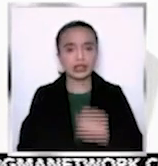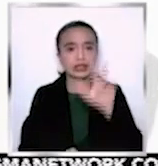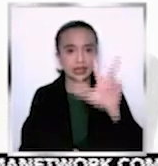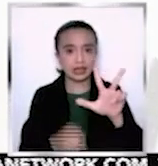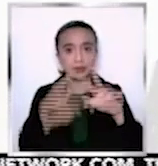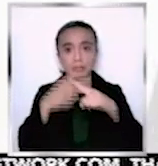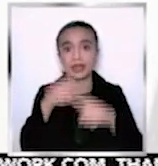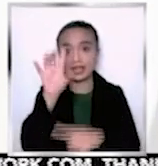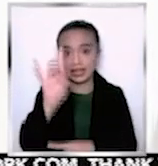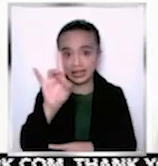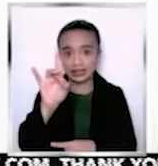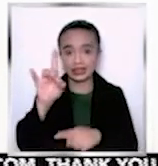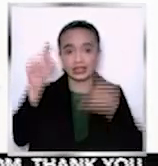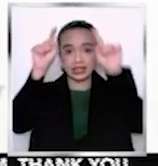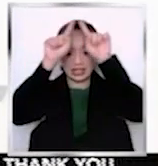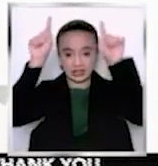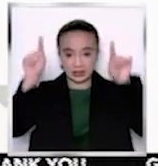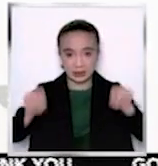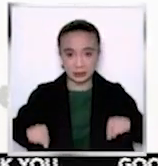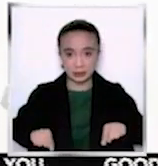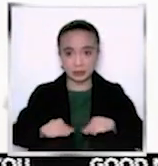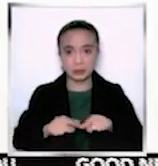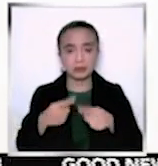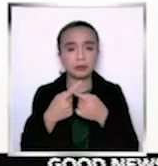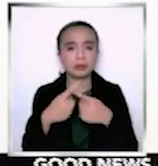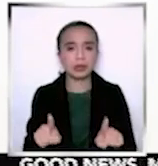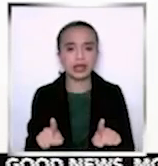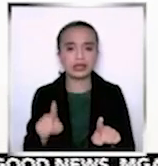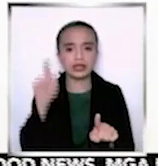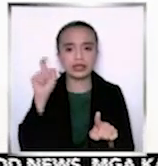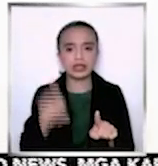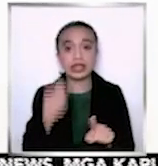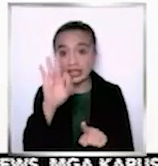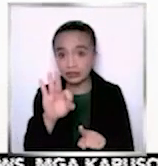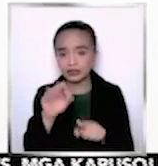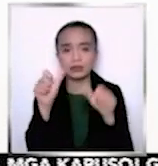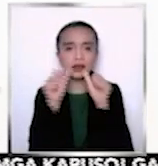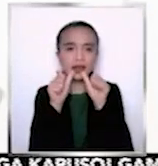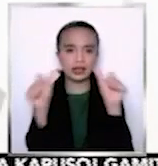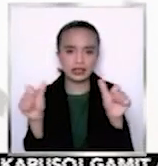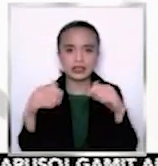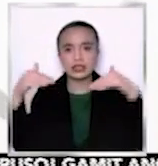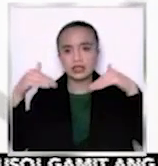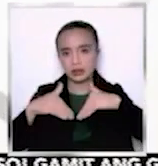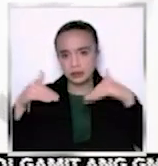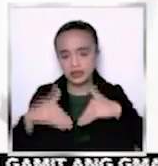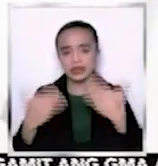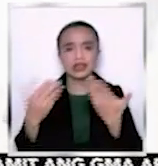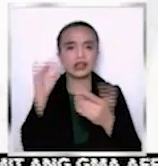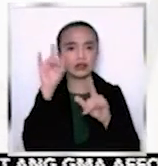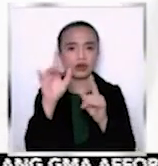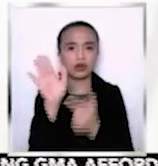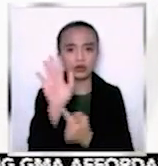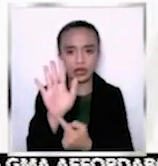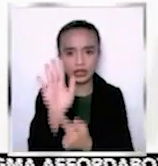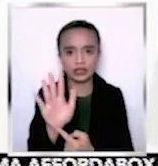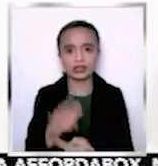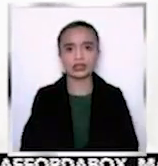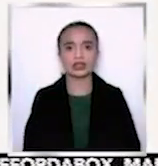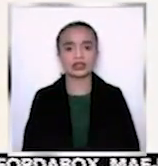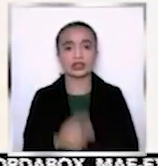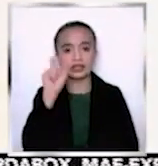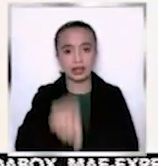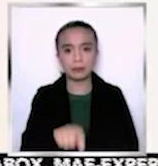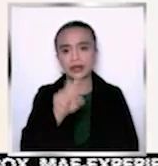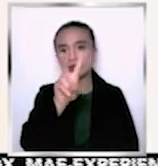streamer, pero ito'y kung mag-aanunsyo lamang ng campaign meeting o rally at dapat tanggalin na 24 oras matapos ang naturang